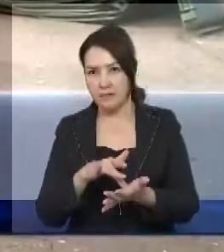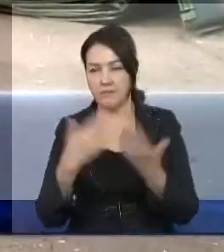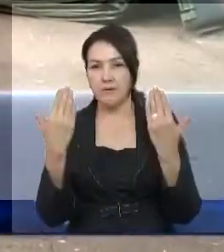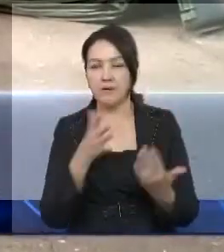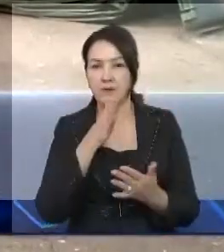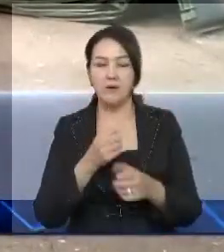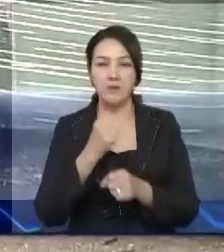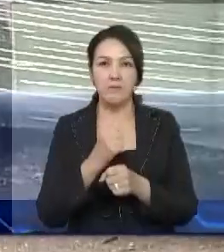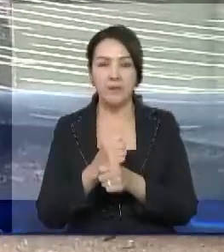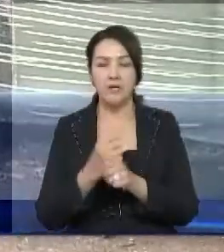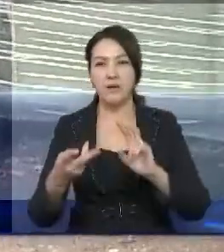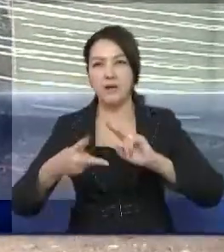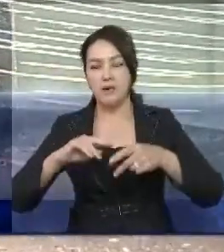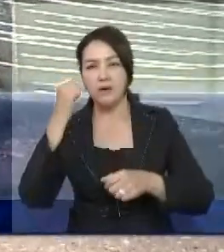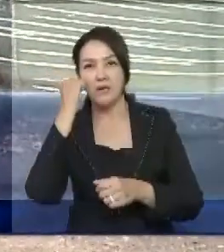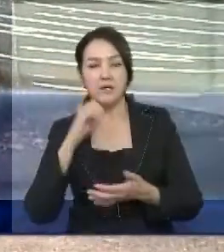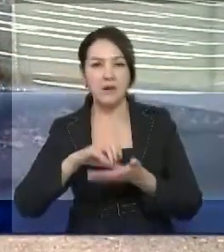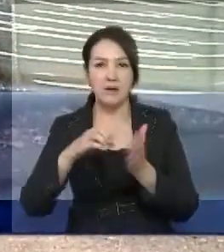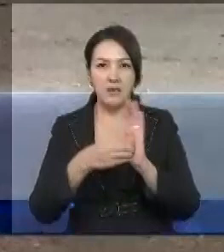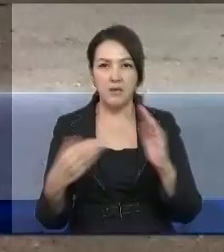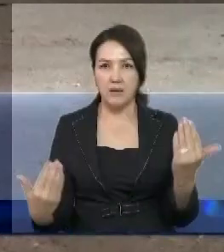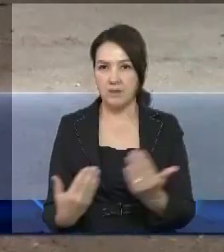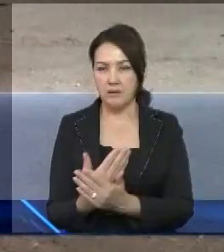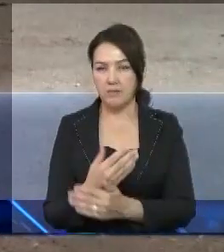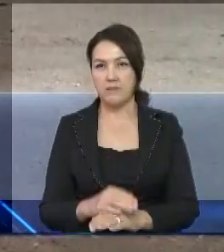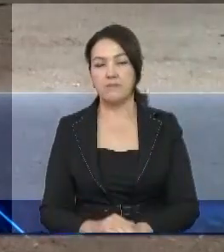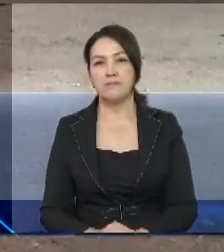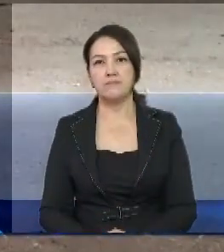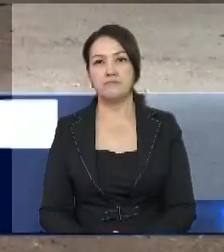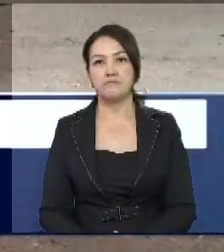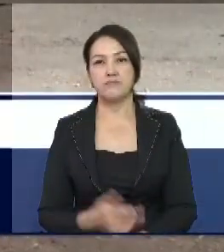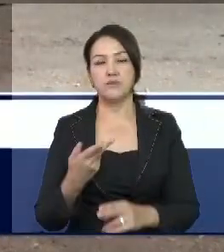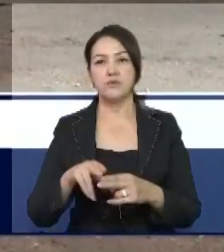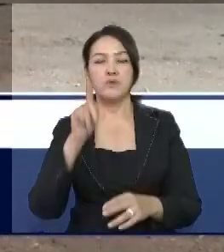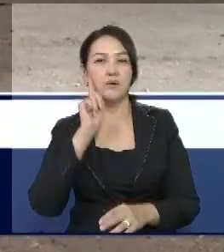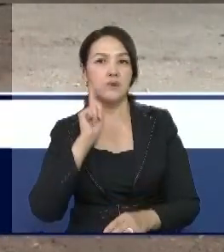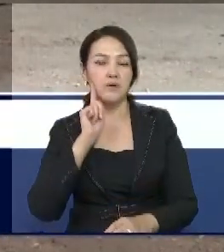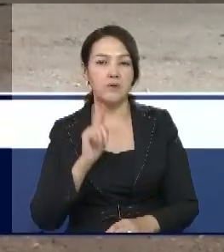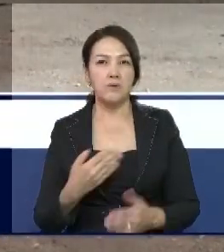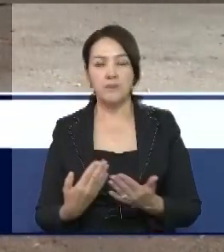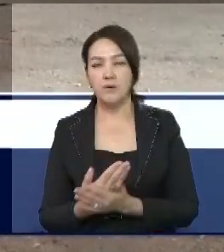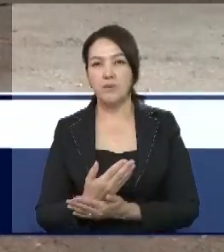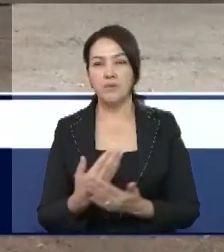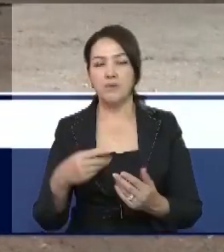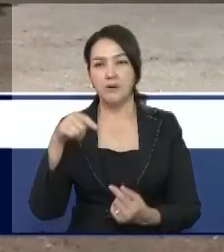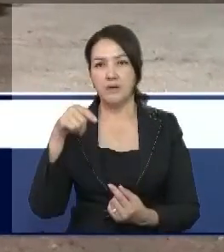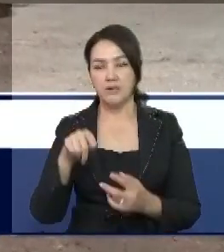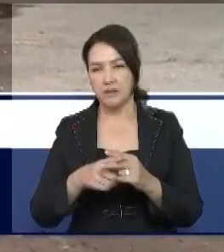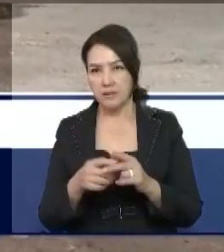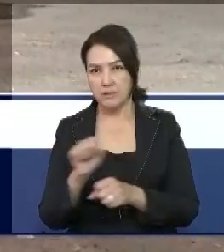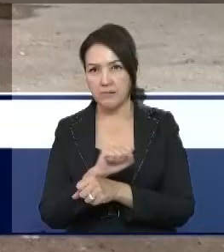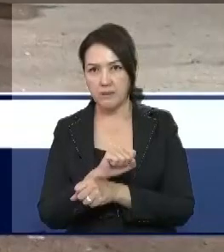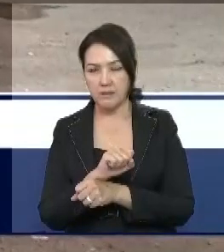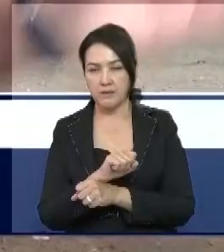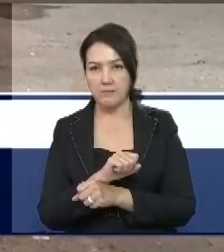настоящее время ведет работу по замене старых контейнеров на новые. Евроконтейнеры, они очень удобны для под новую технику, так как